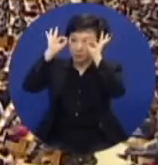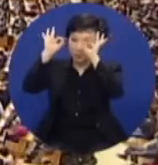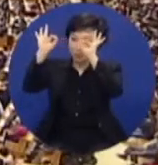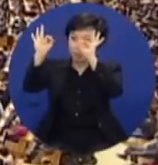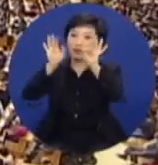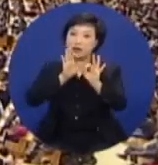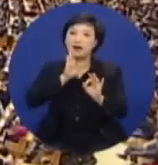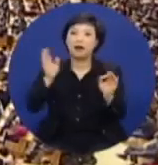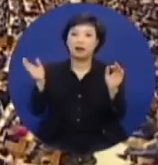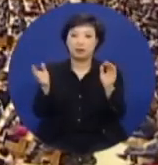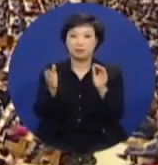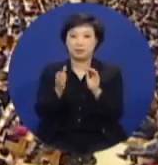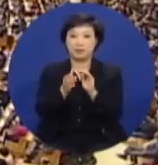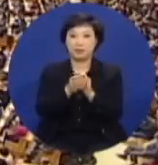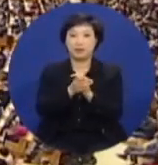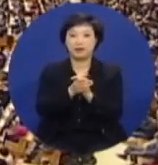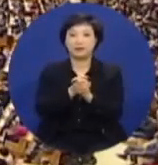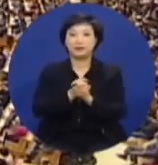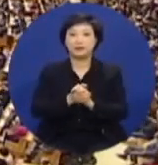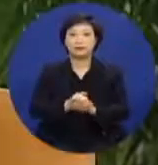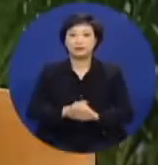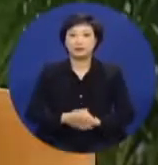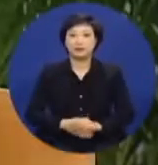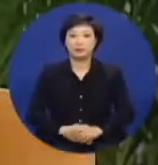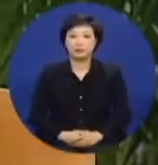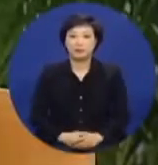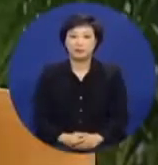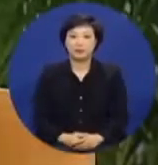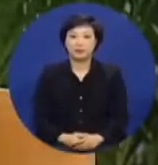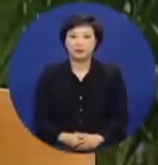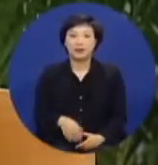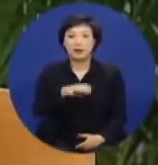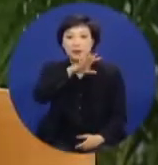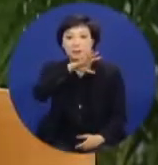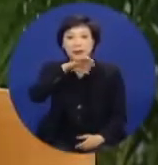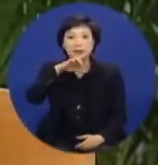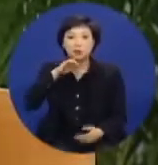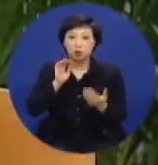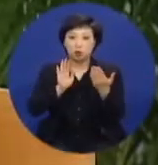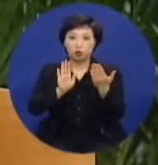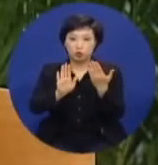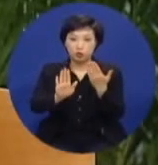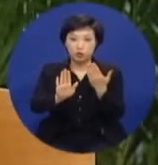아메 아멘 베드로후서 워머